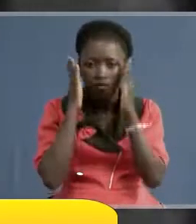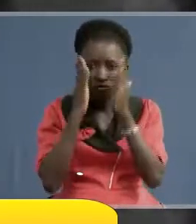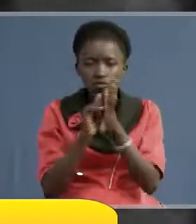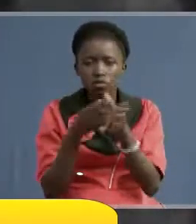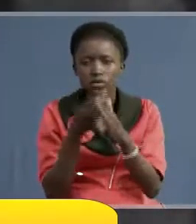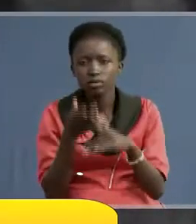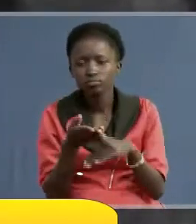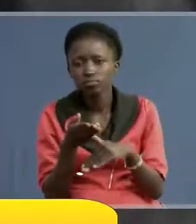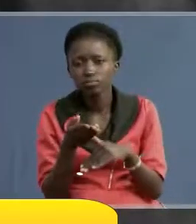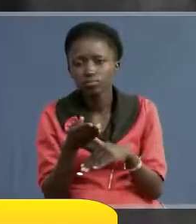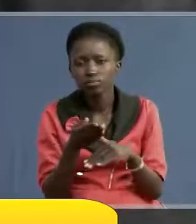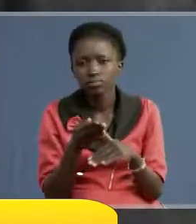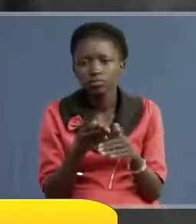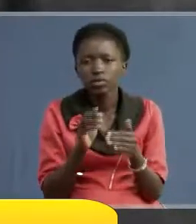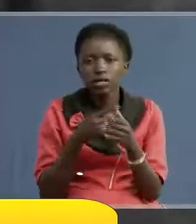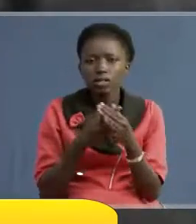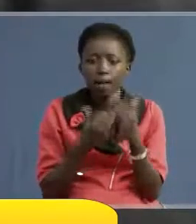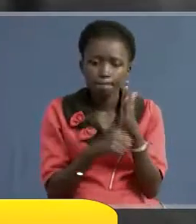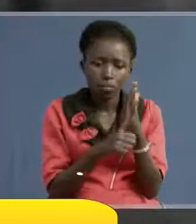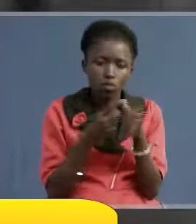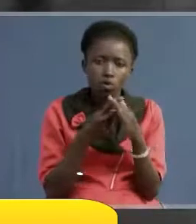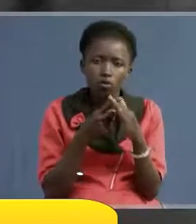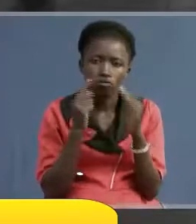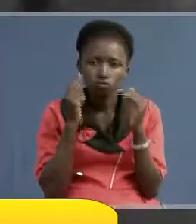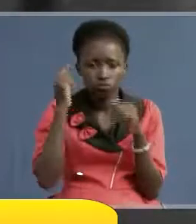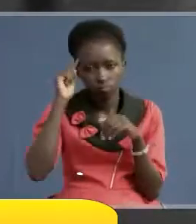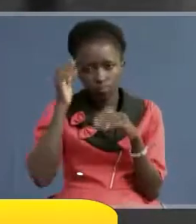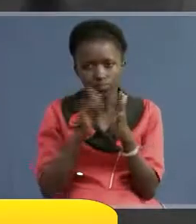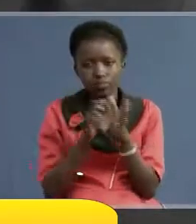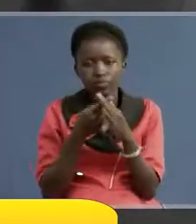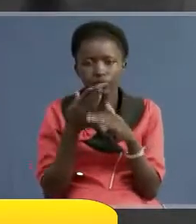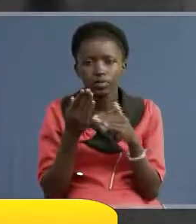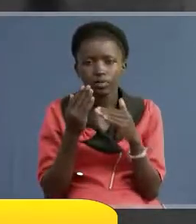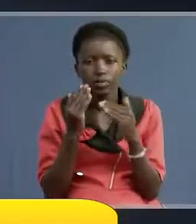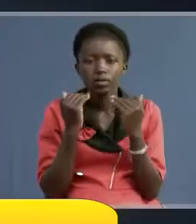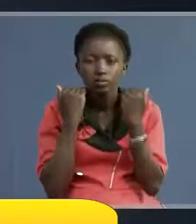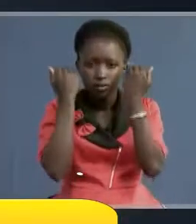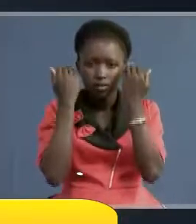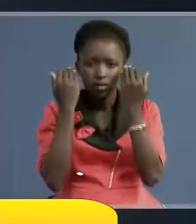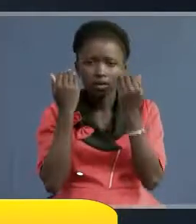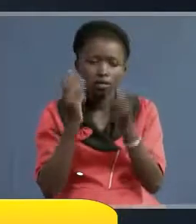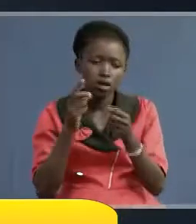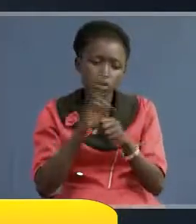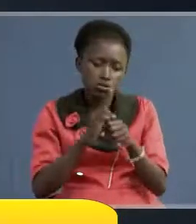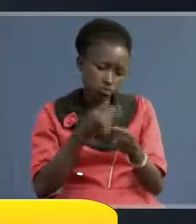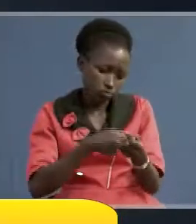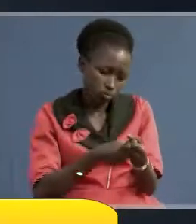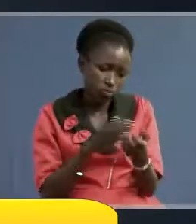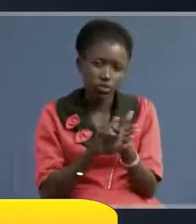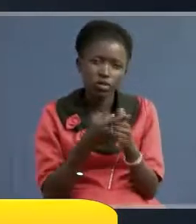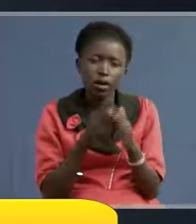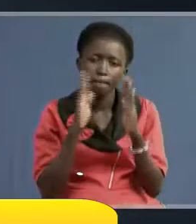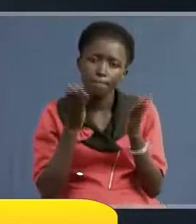kuangazia maswala haya kwa kina. Matatizo ya akili, hasa kisima cha fikra na utumizi wa mihadarati, ndio